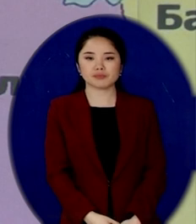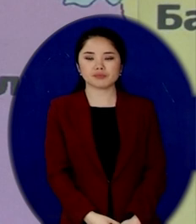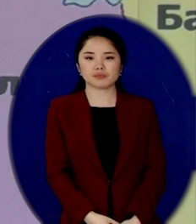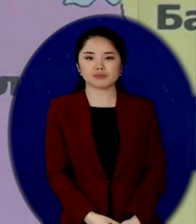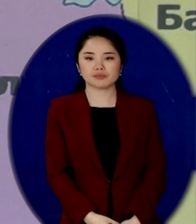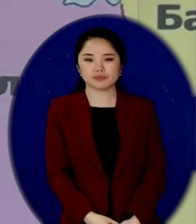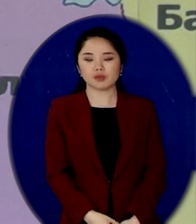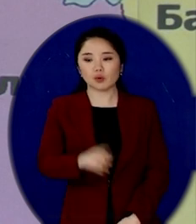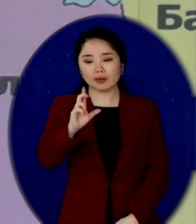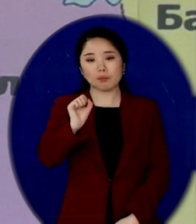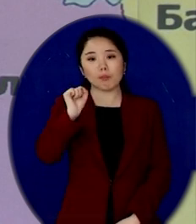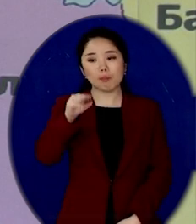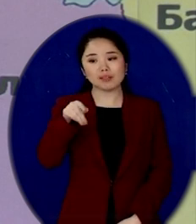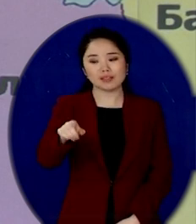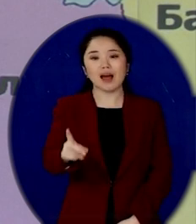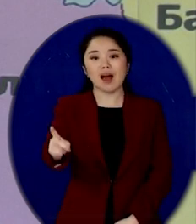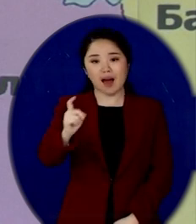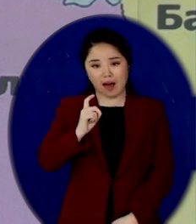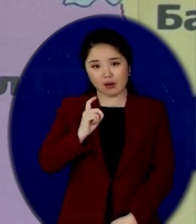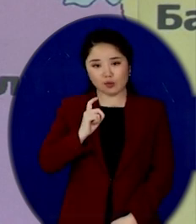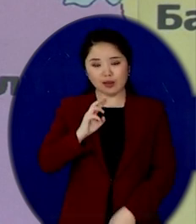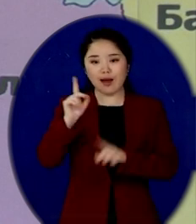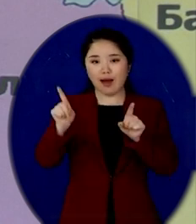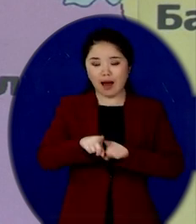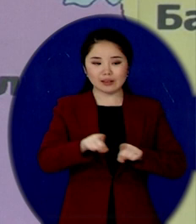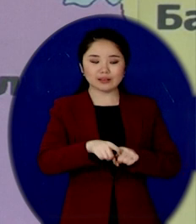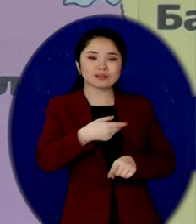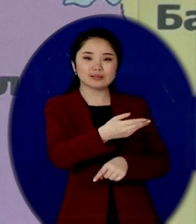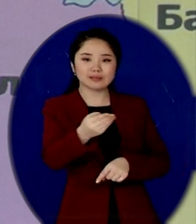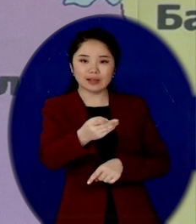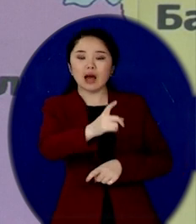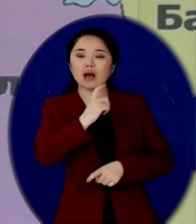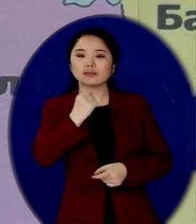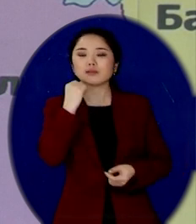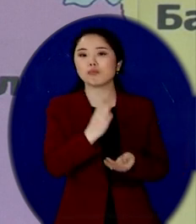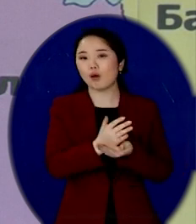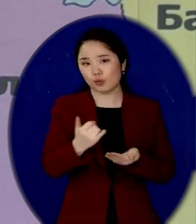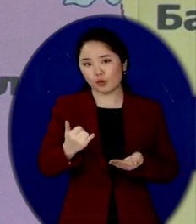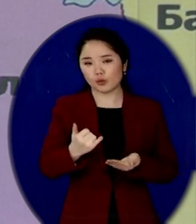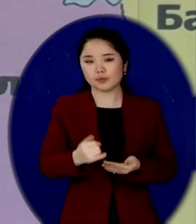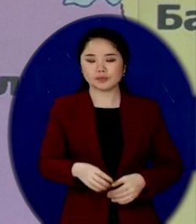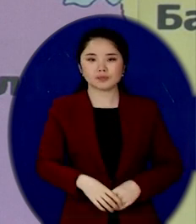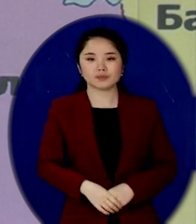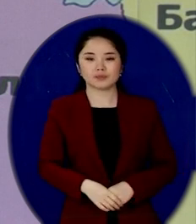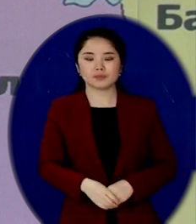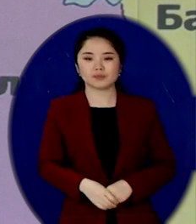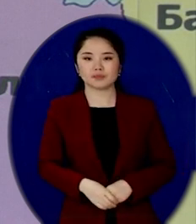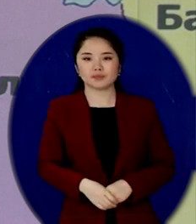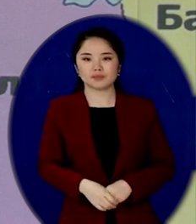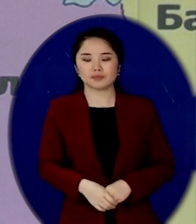Тэгвэл батын хариулсан хариулттай адилхан хариултыг та нар өгч чадсан уу?